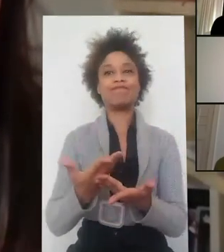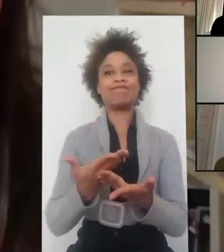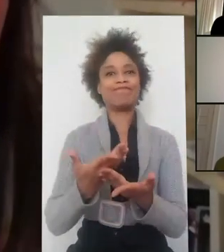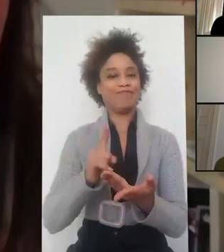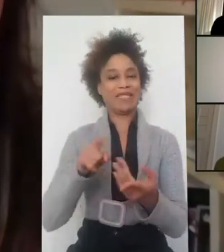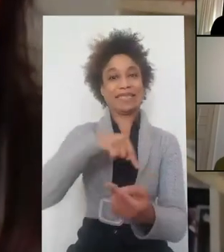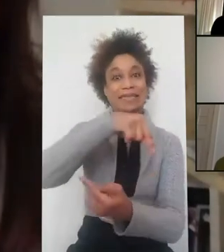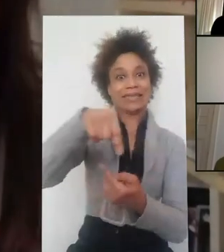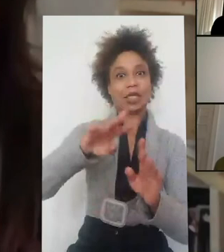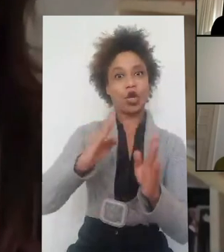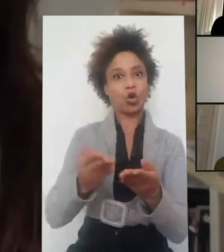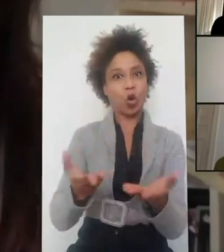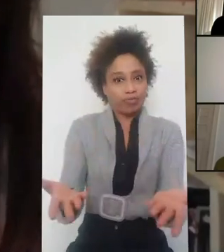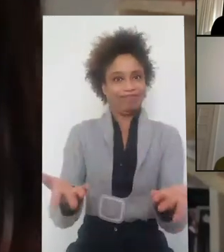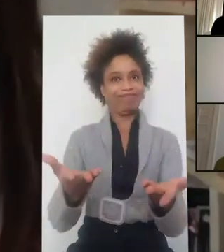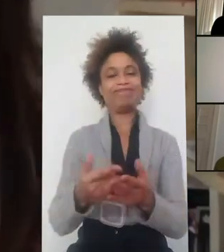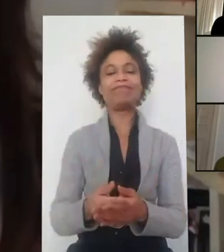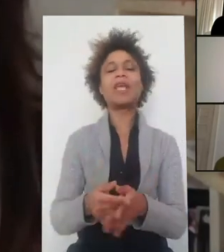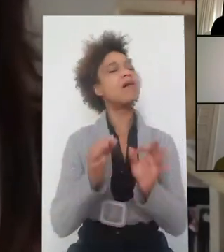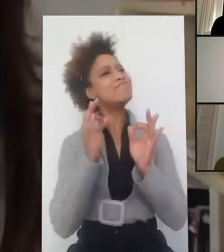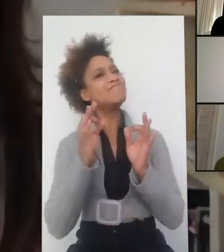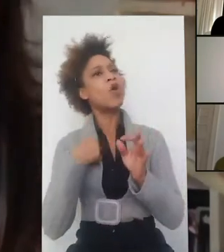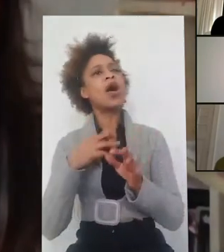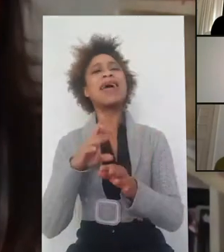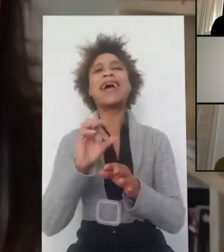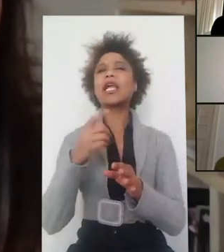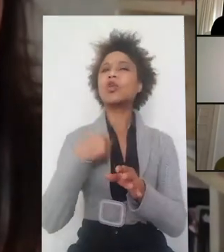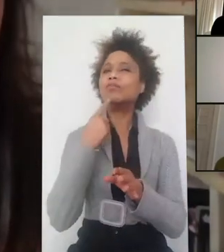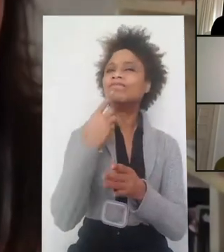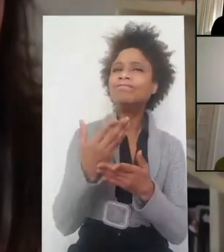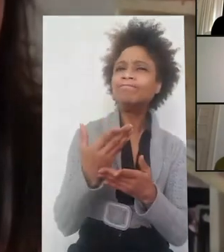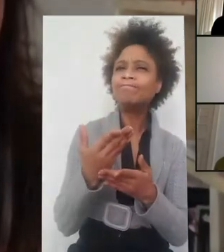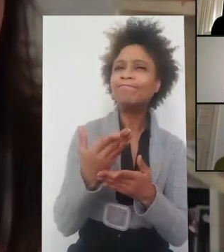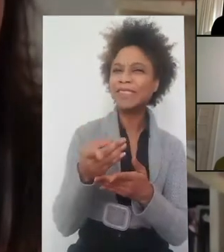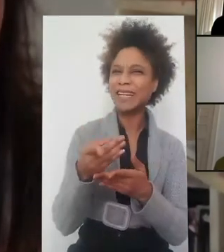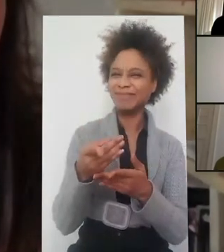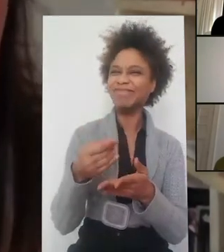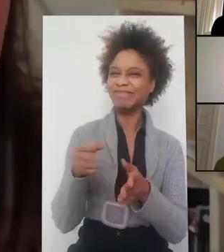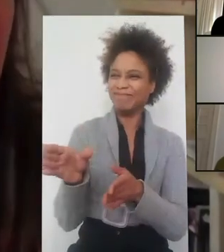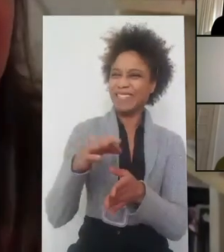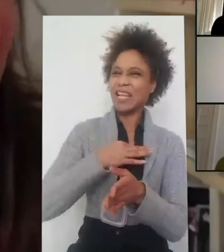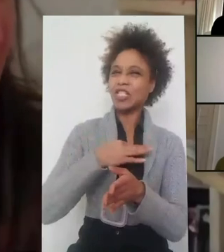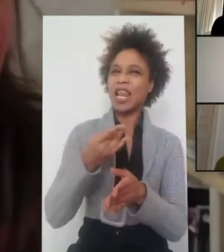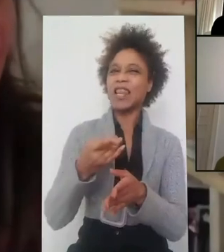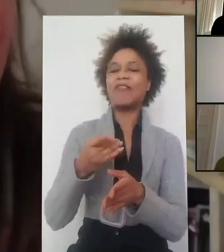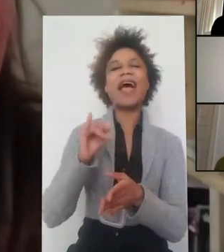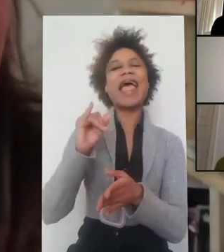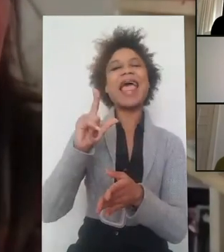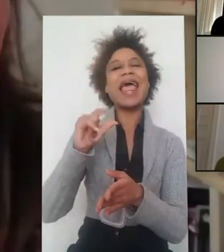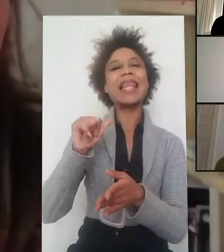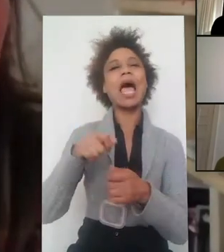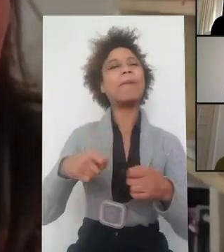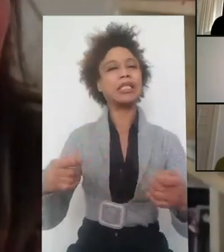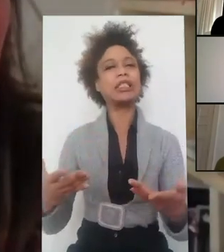mocht er nood aan de man zijn, dan kunnen ze die wel bellen en kunnen ze die hulp ontvangen. En daar hebben we ook van geleerd dat goed